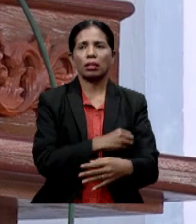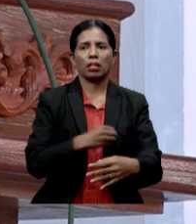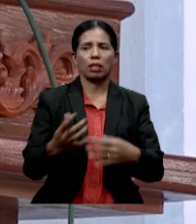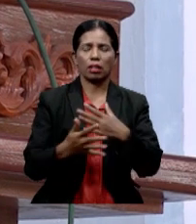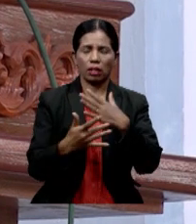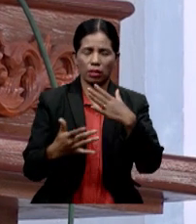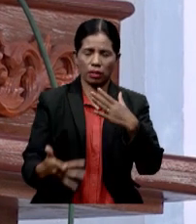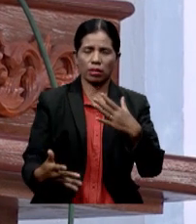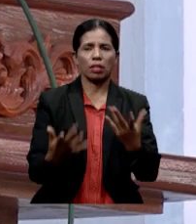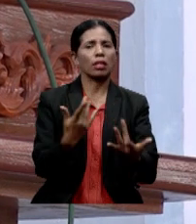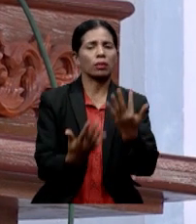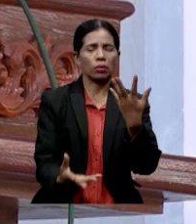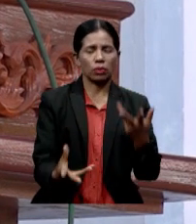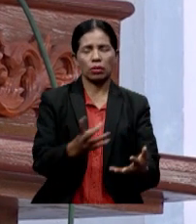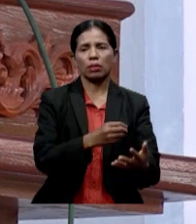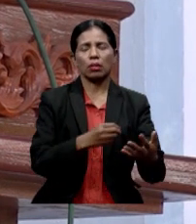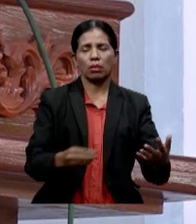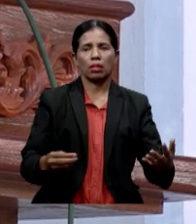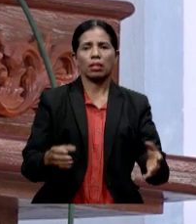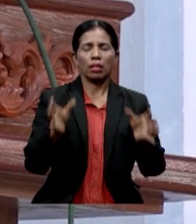kosar sulin nyelaran.